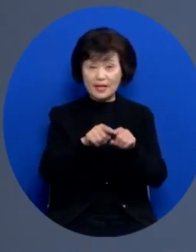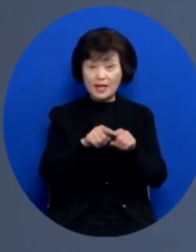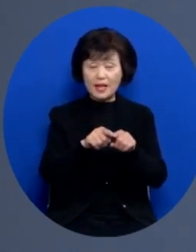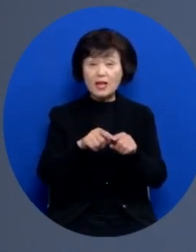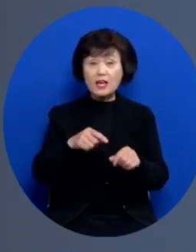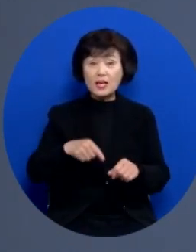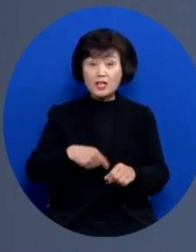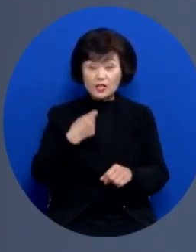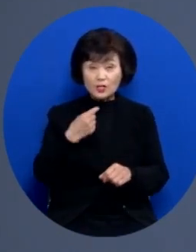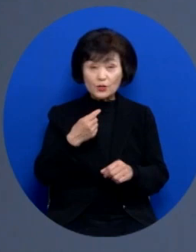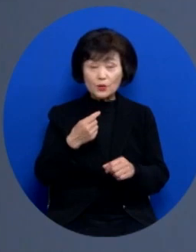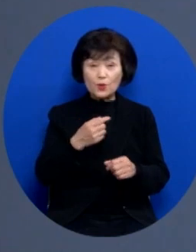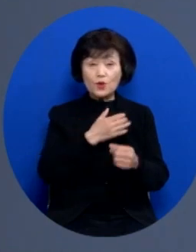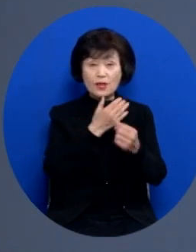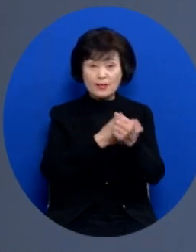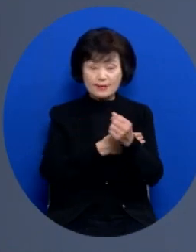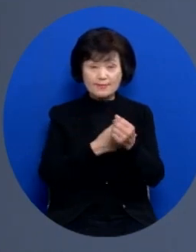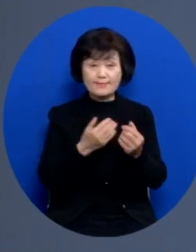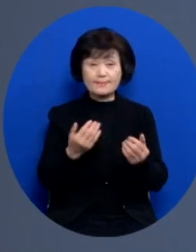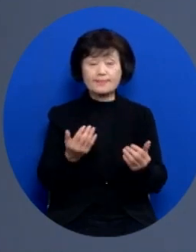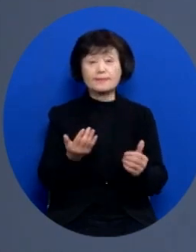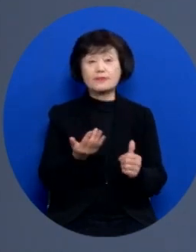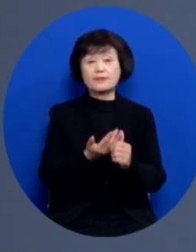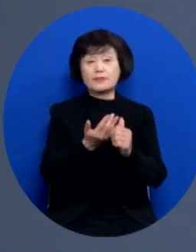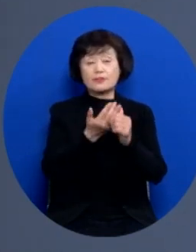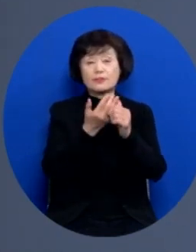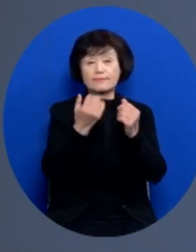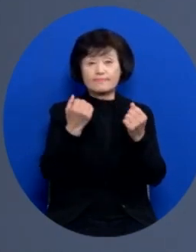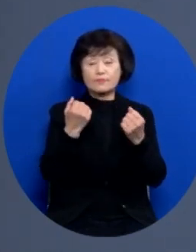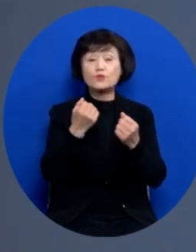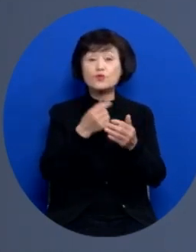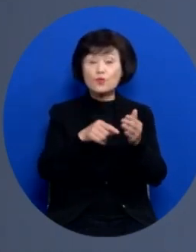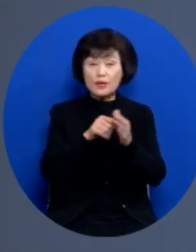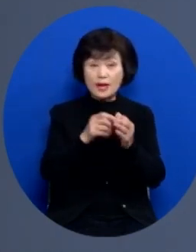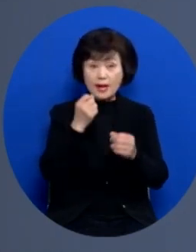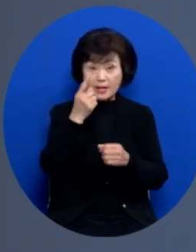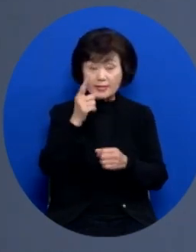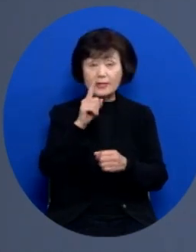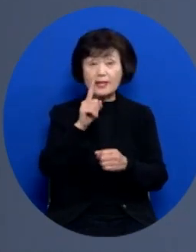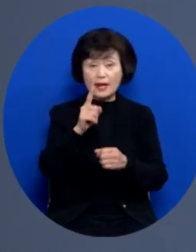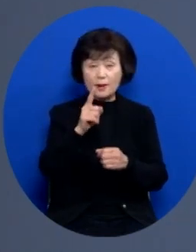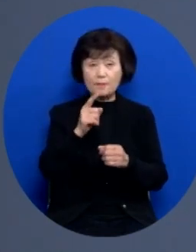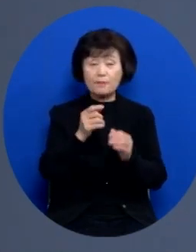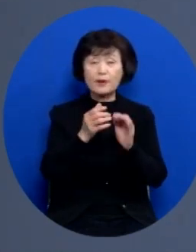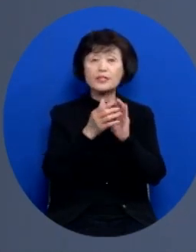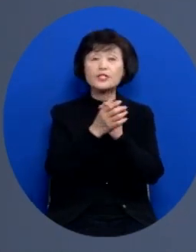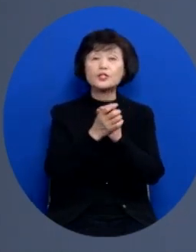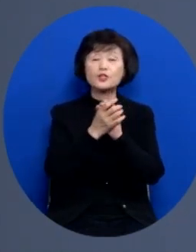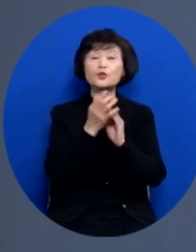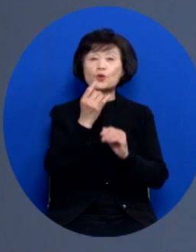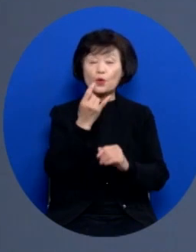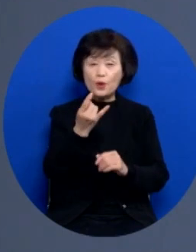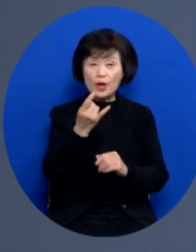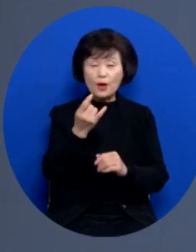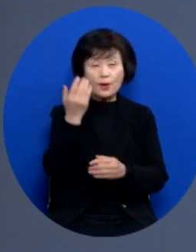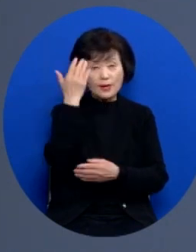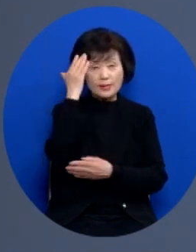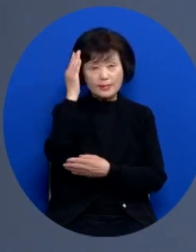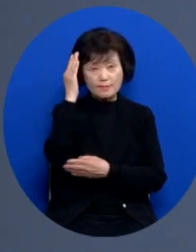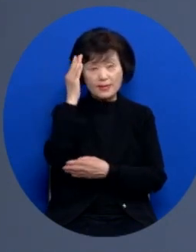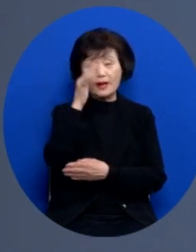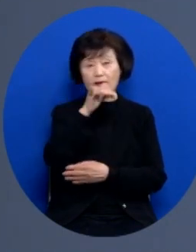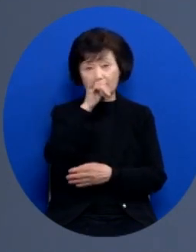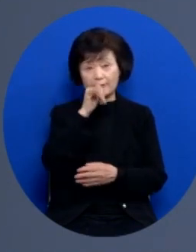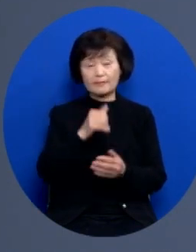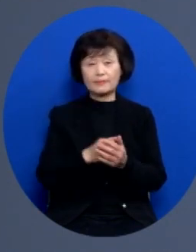자생적 능력을 배양하기 위해서 한 달에 한 번씩 기도회 및 세미나를 하고 있습니다. 그 세미나를